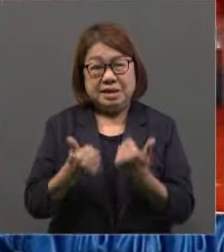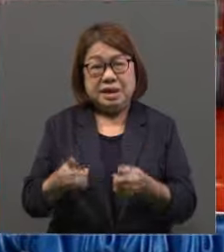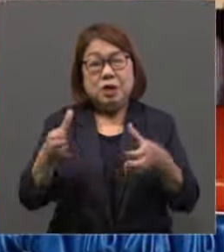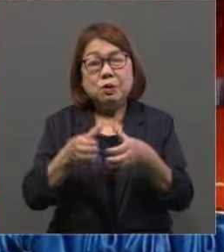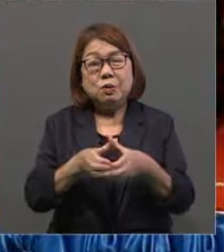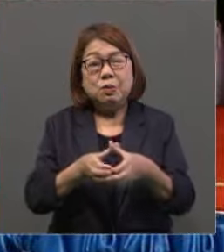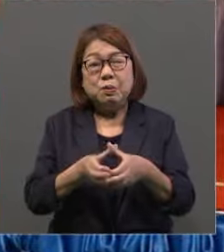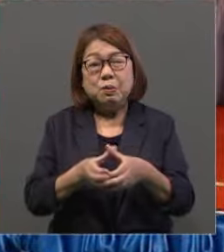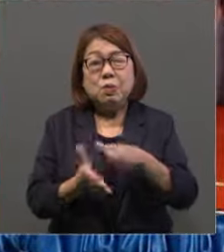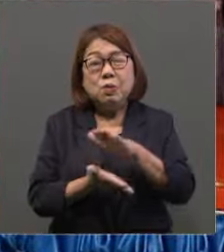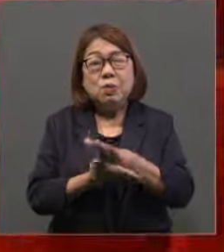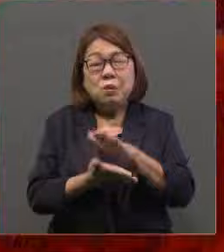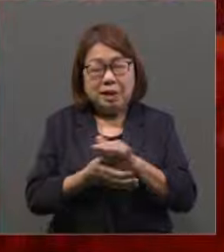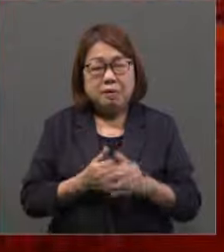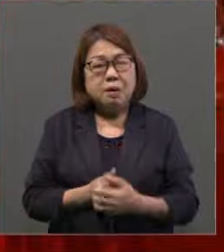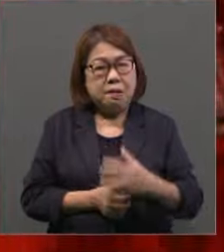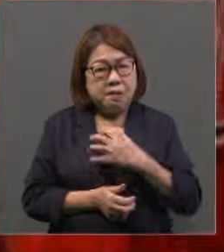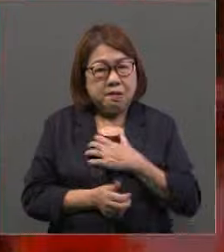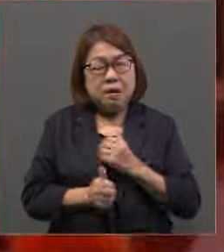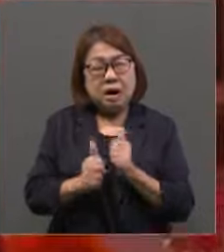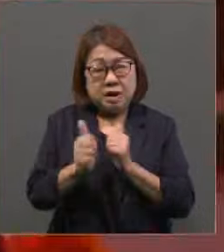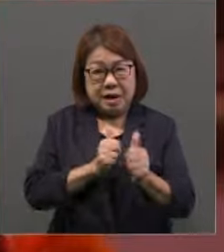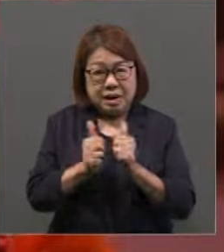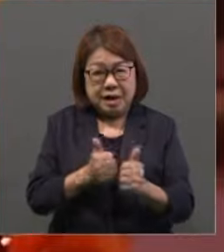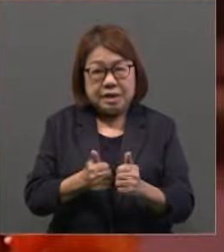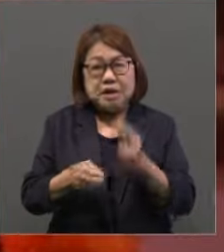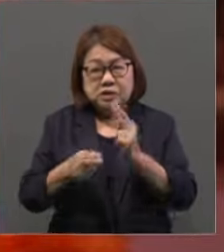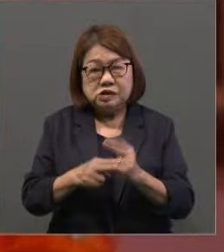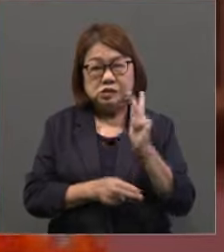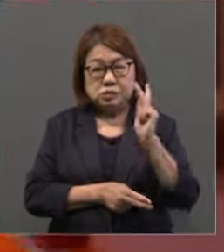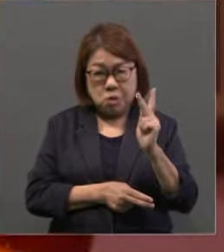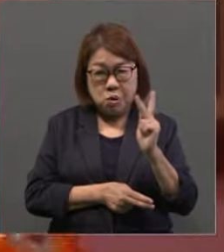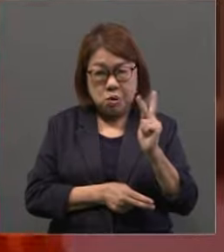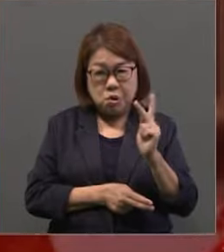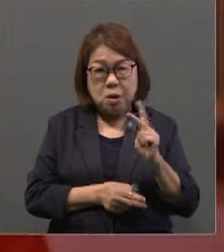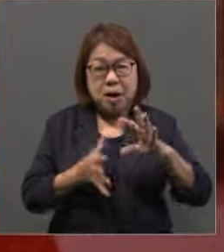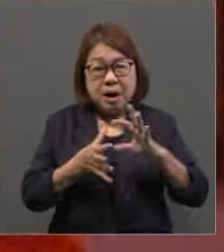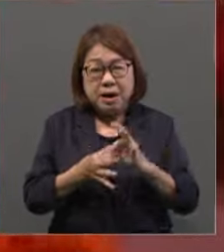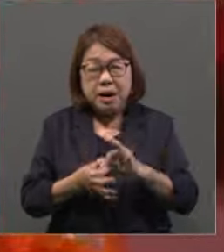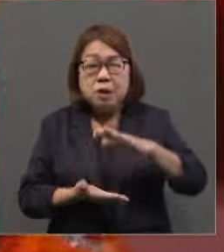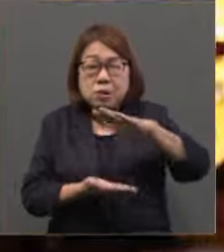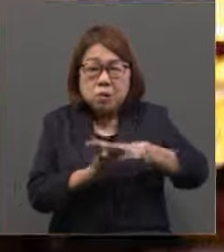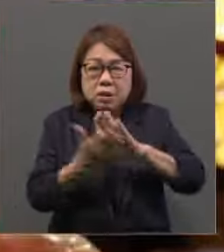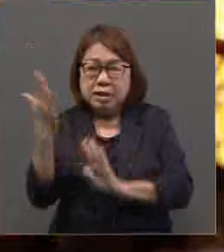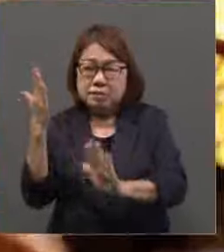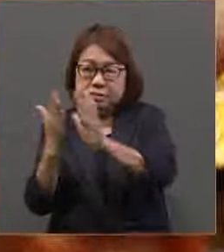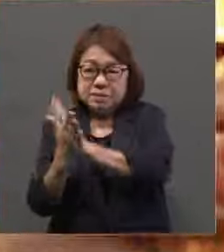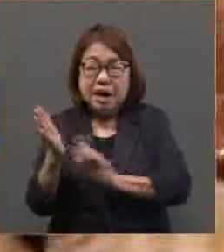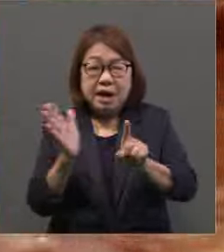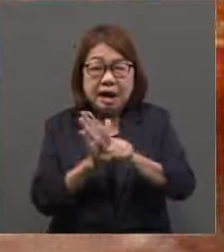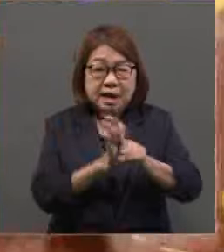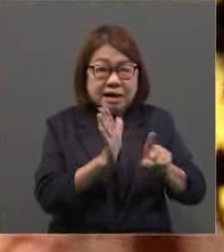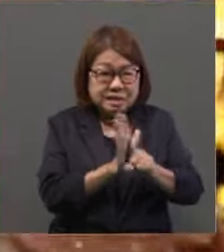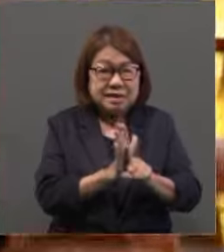งโรงเรียนอนุบาลลำปางจะเข้าแข่งขันวงดนตรีลูกทุ่งประเภทกอในการแข่งขันศิลปหัตถกรรมนักเรียนระดับชาติครั้งที่71ปี